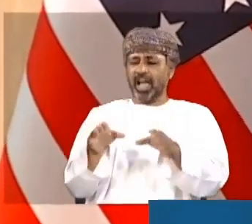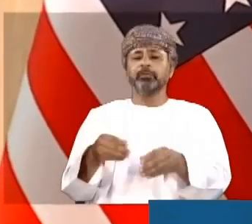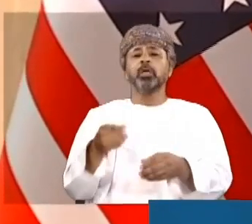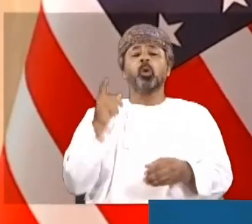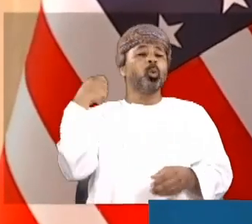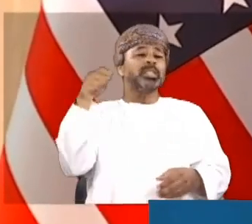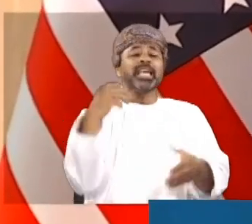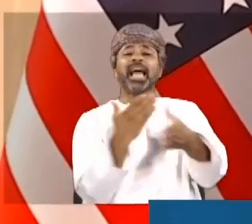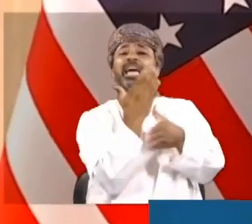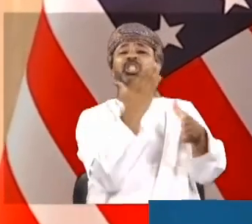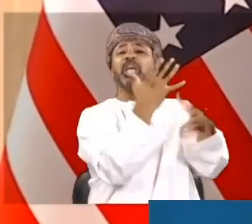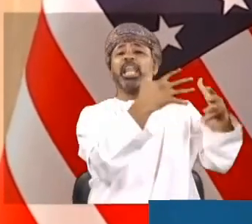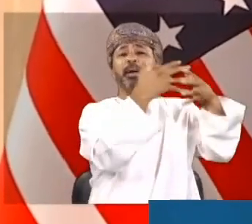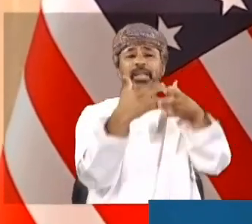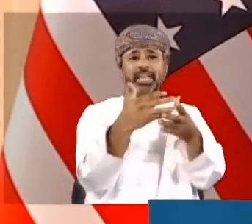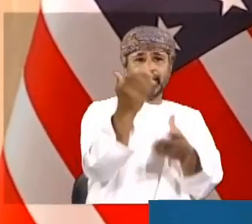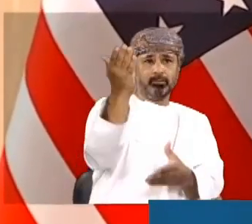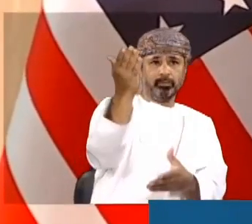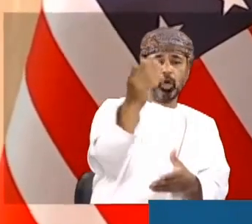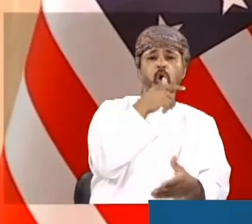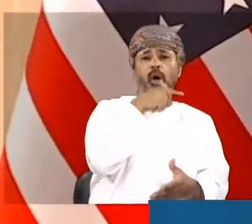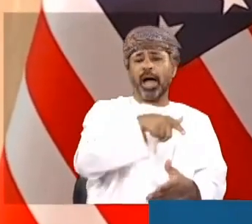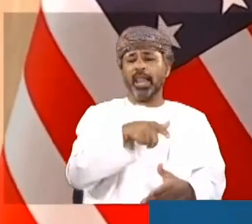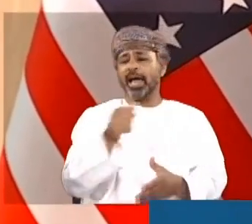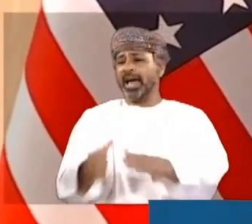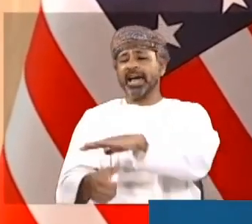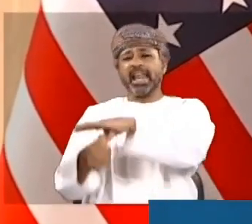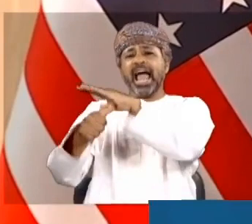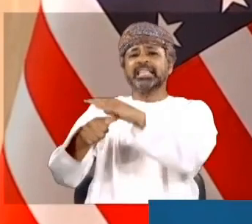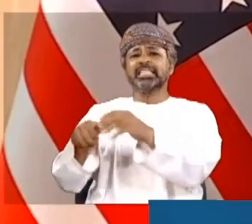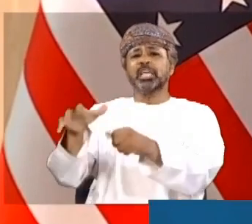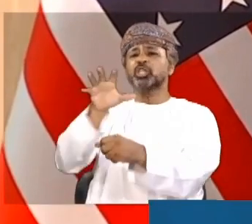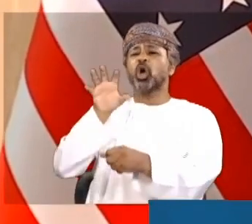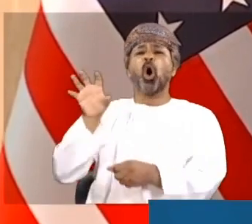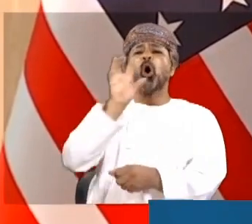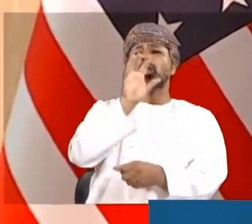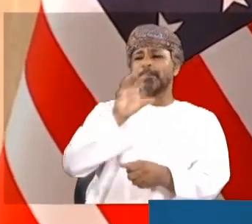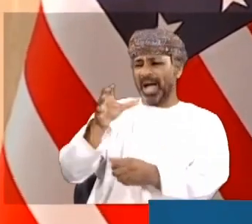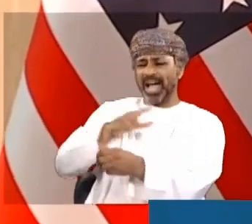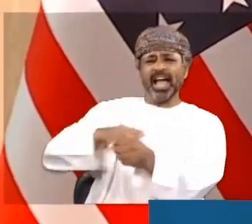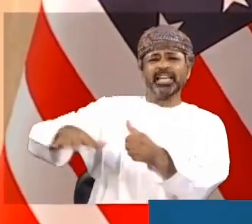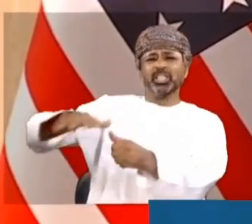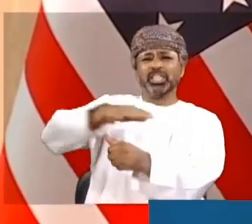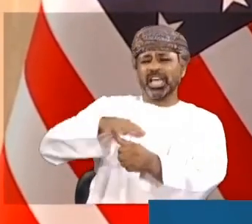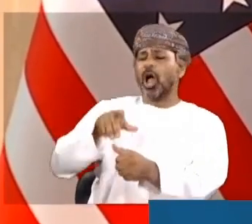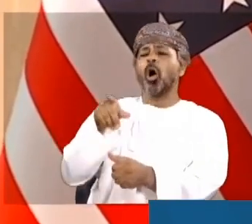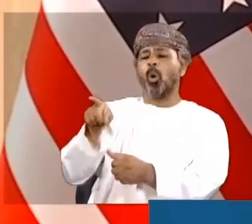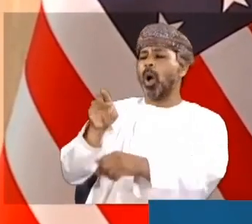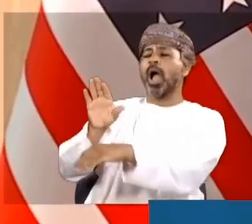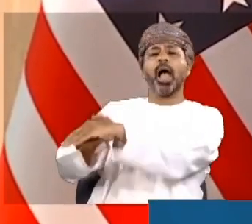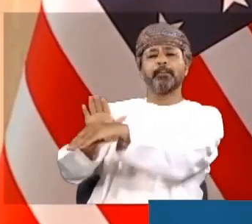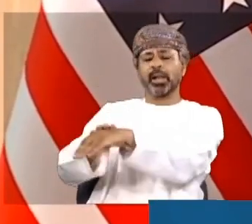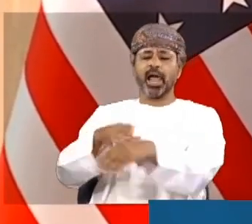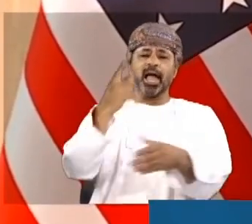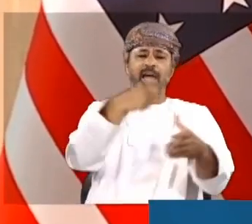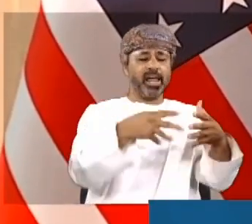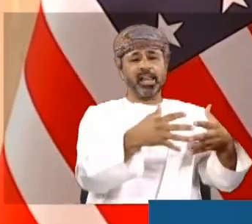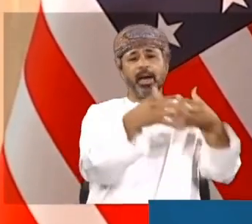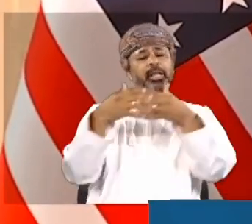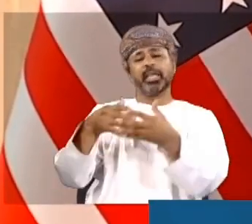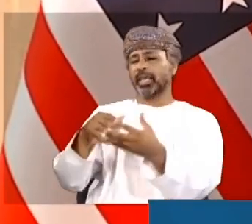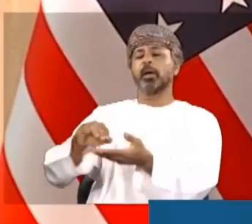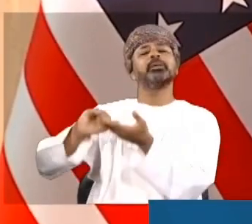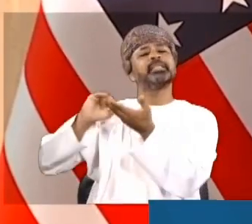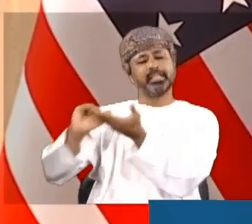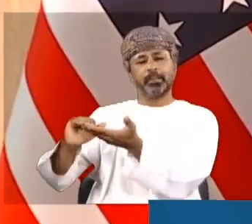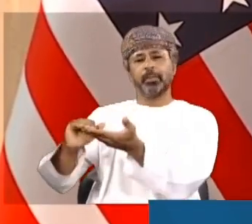وزير الخارجية مايك بومبيو أبلغ رئيس الجمهورية القبرصية نيكوس أناستاسيادس بالقرار الأمريكي. في